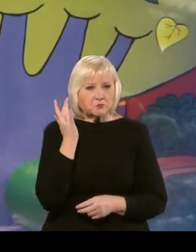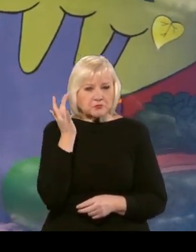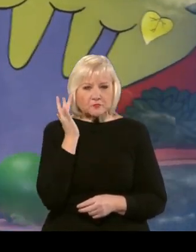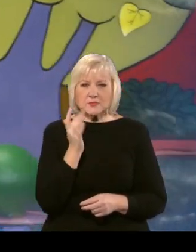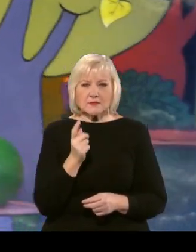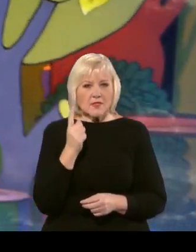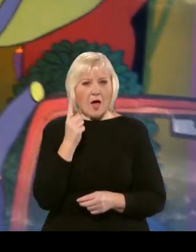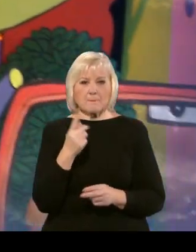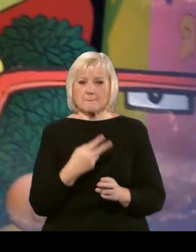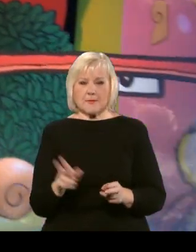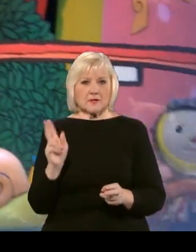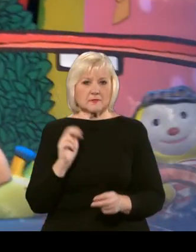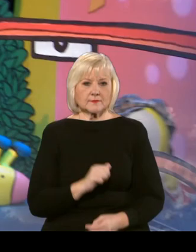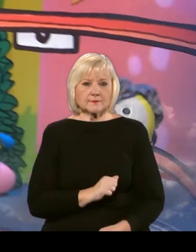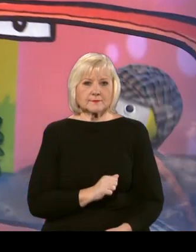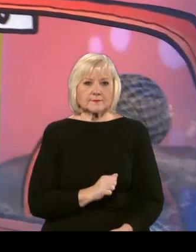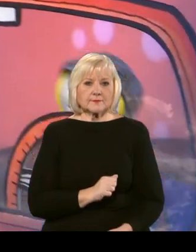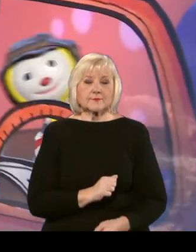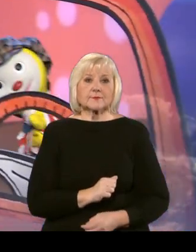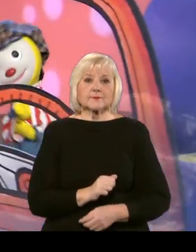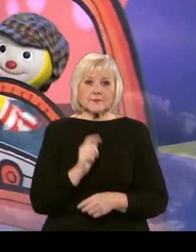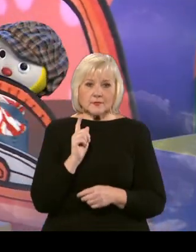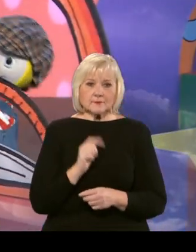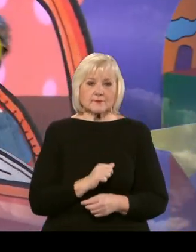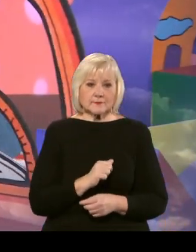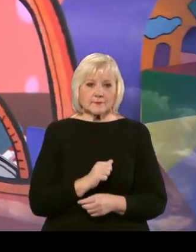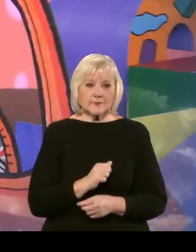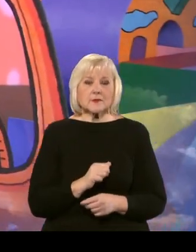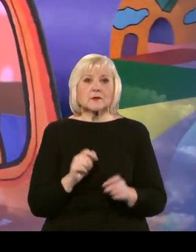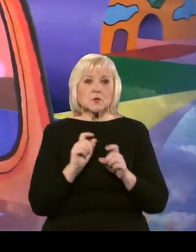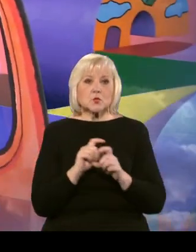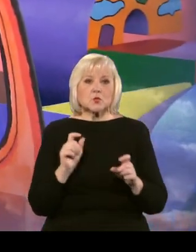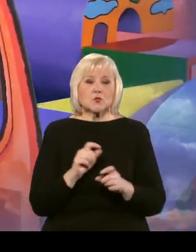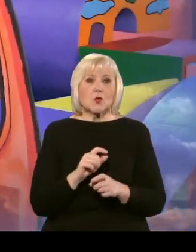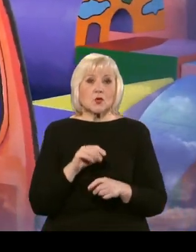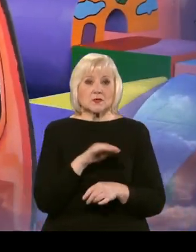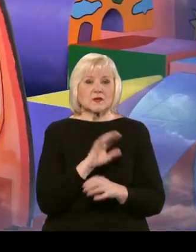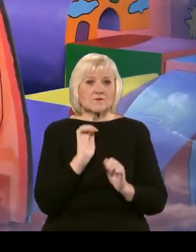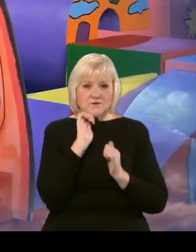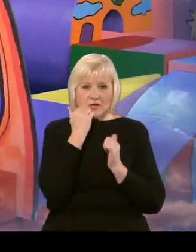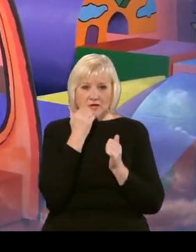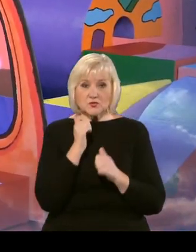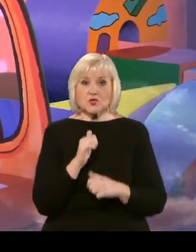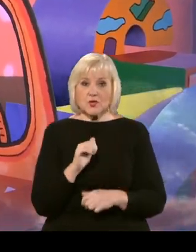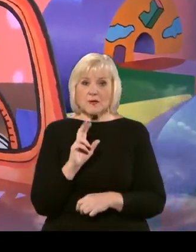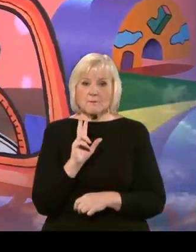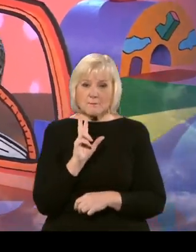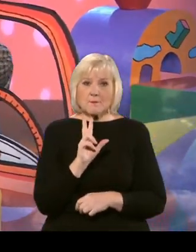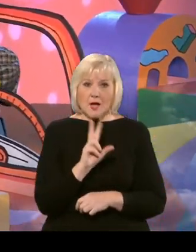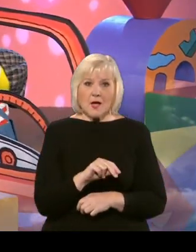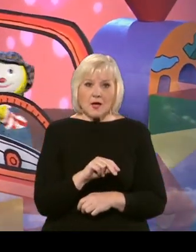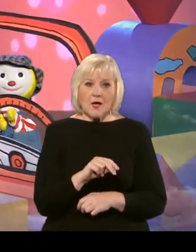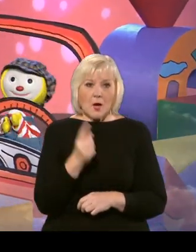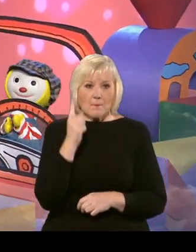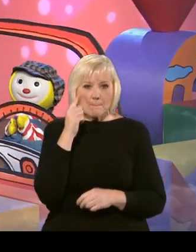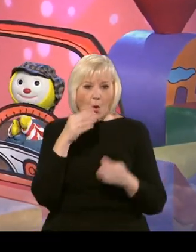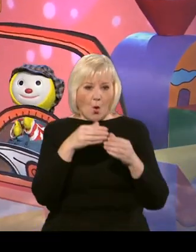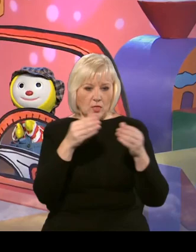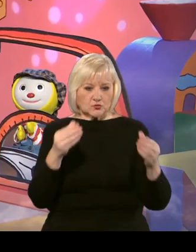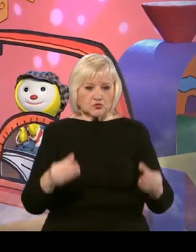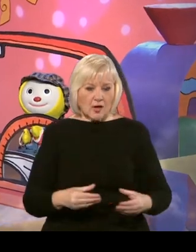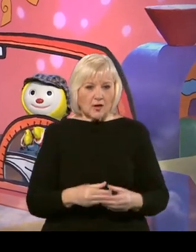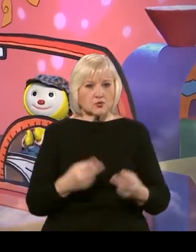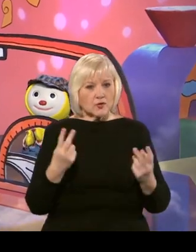geniální. František, tady totiž někde má, tady má polštářek